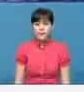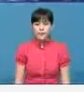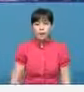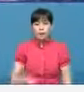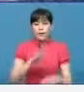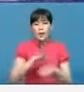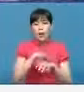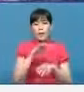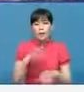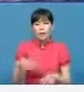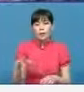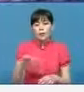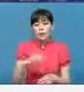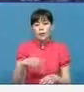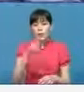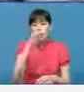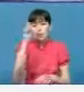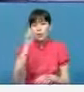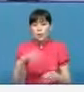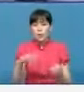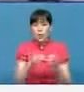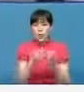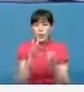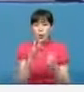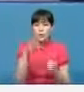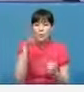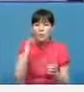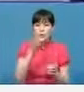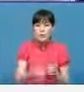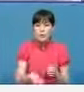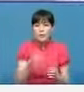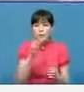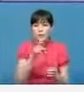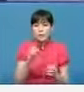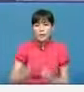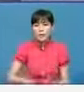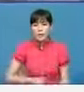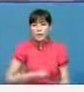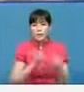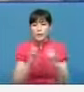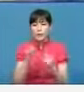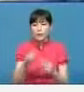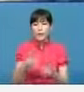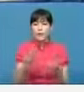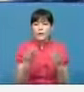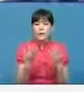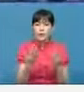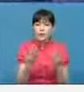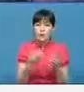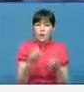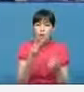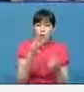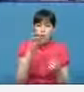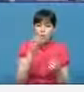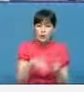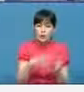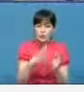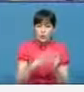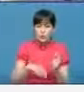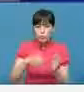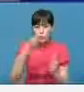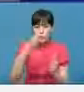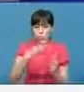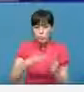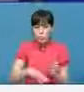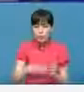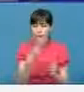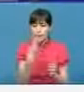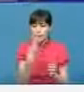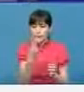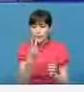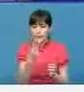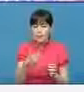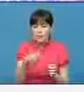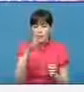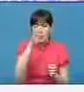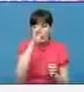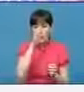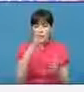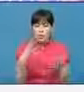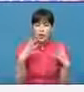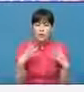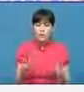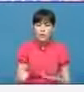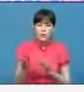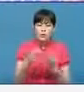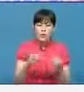Мақтарал ауданынан соғысқа 13 мыңнан астам азамат аттанып, олардың небәрі 3932-сі ғана елге оралған. 12